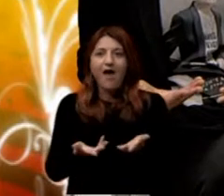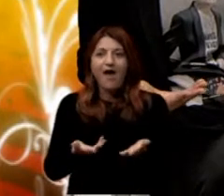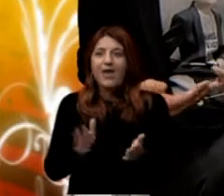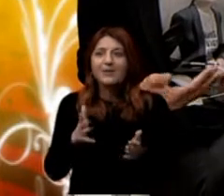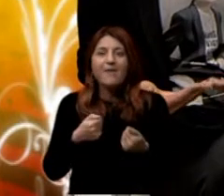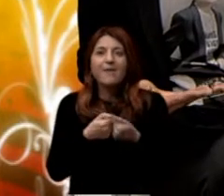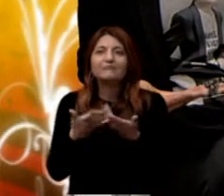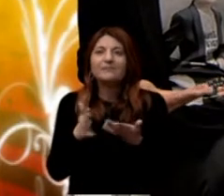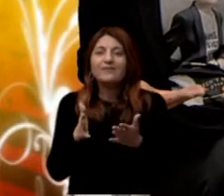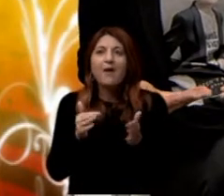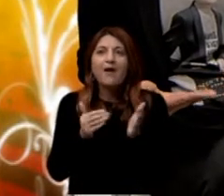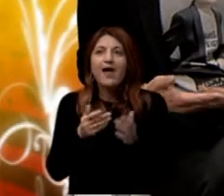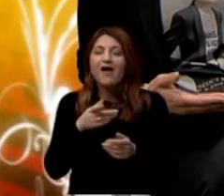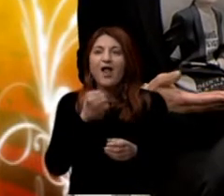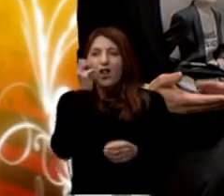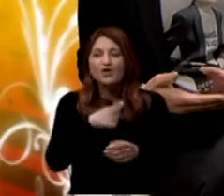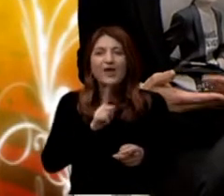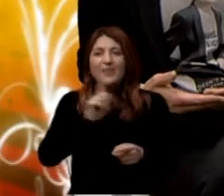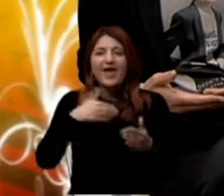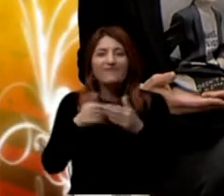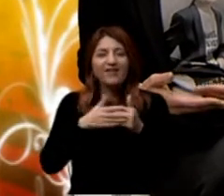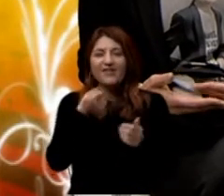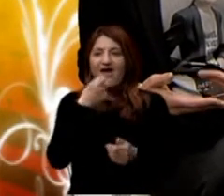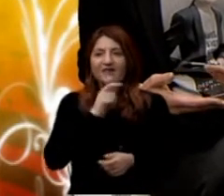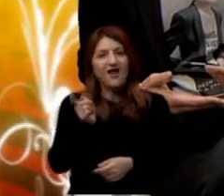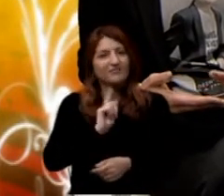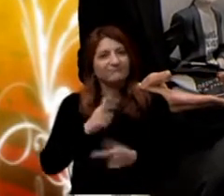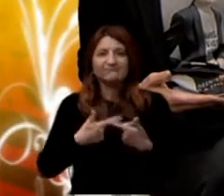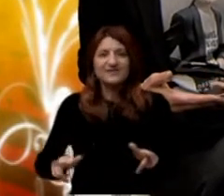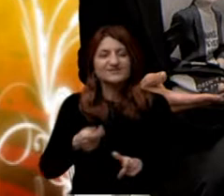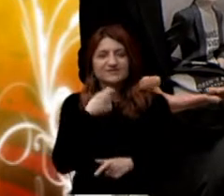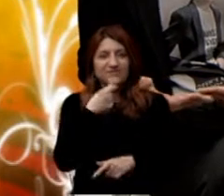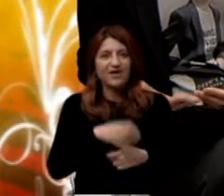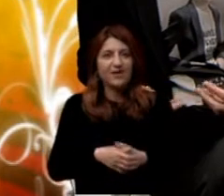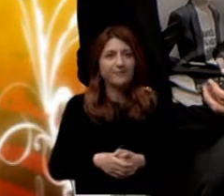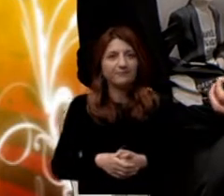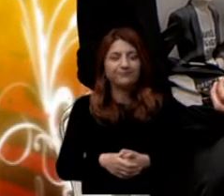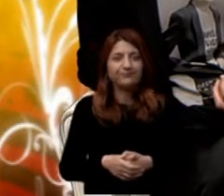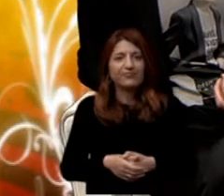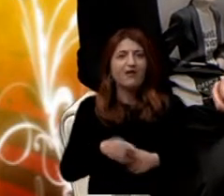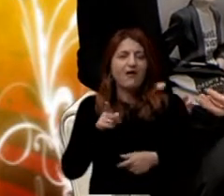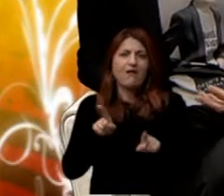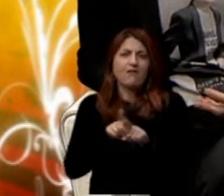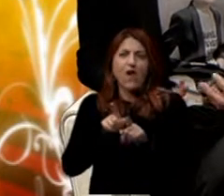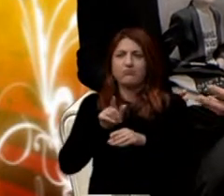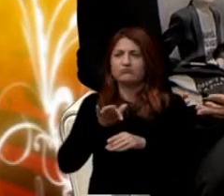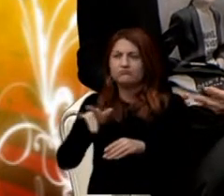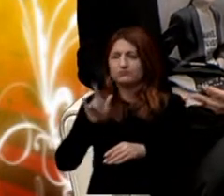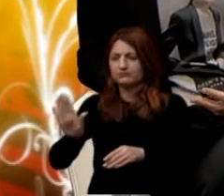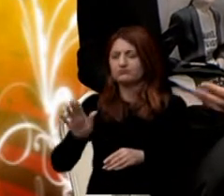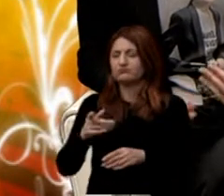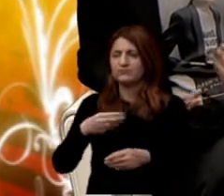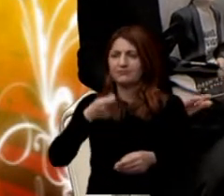nekvalitetnu hranu. To je jedan dio priče. Drugi dio priče je da zapravo vi utječući na njihov